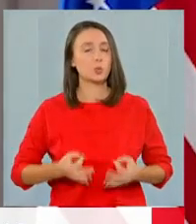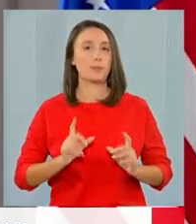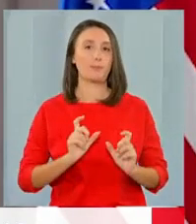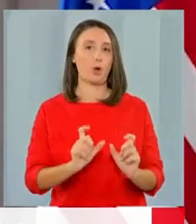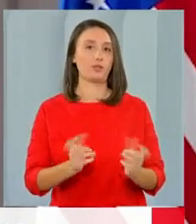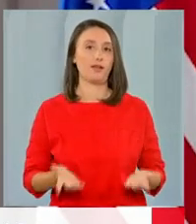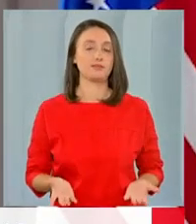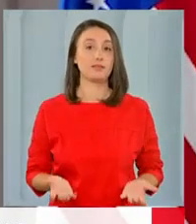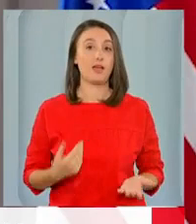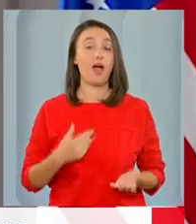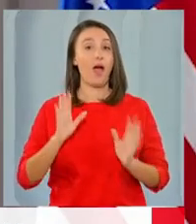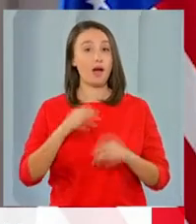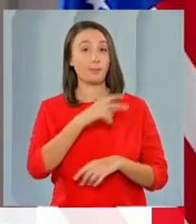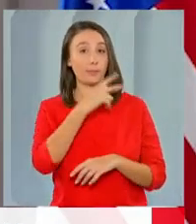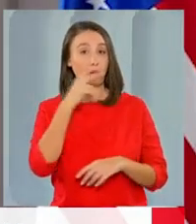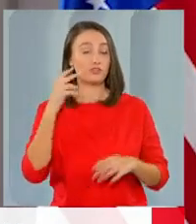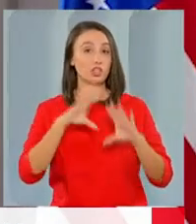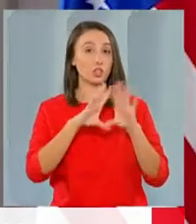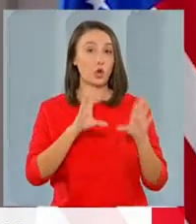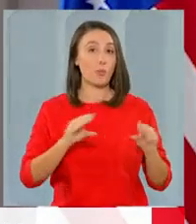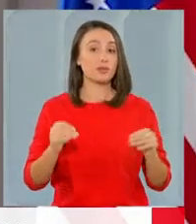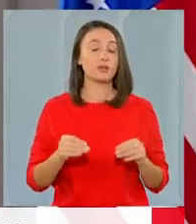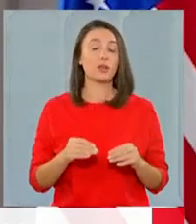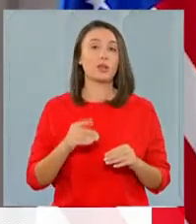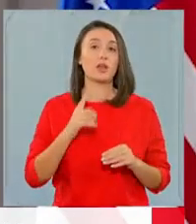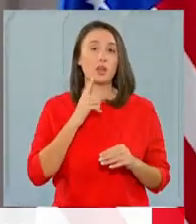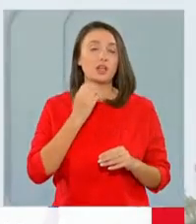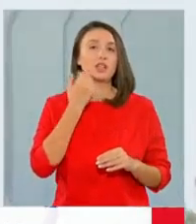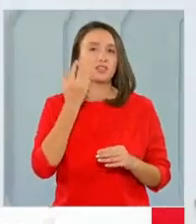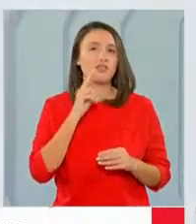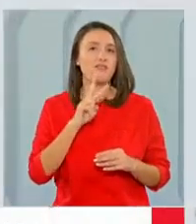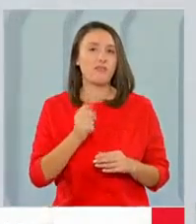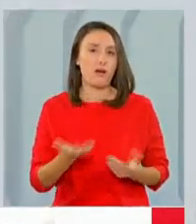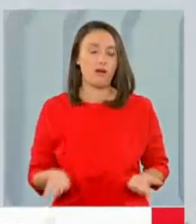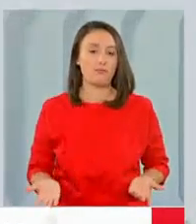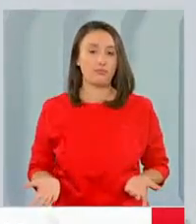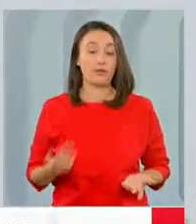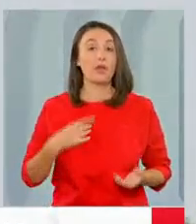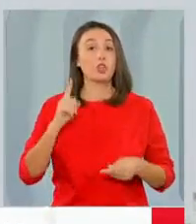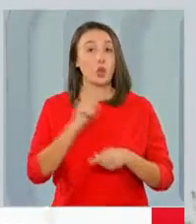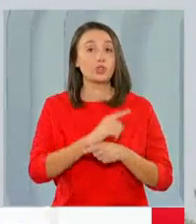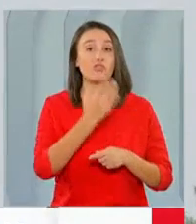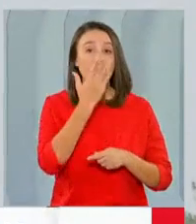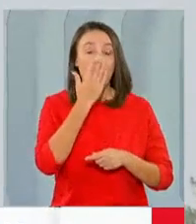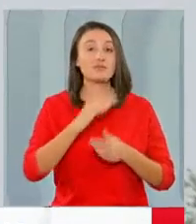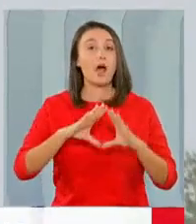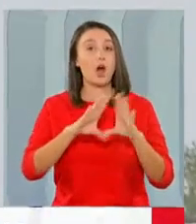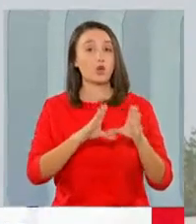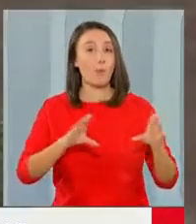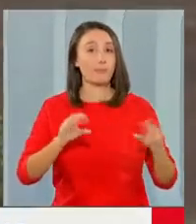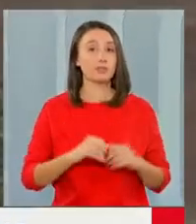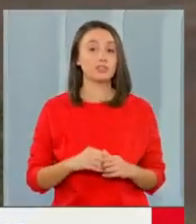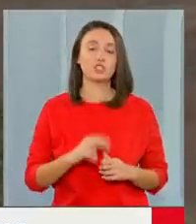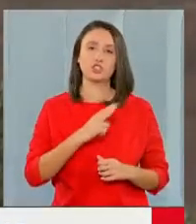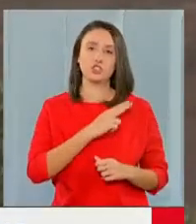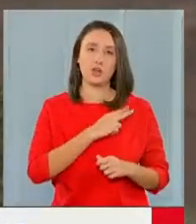securitate de care a beneficiat România vreodată Tot în fața comunităților de români șeful statului a